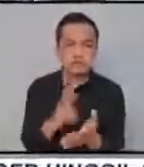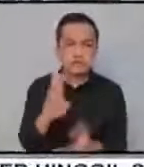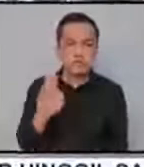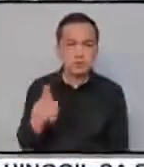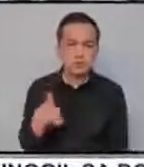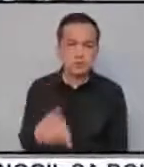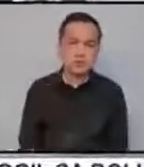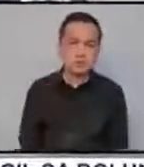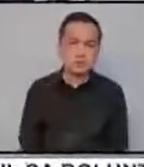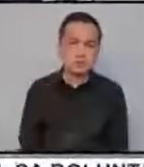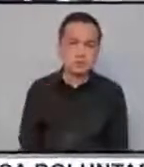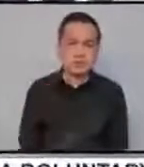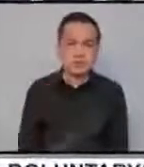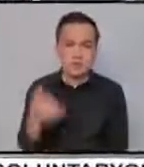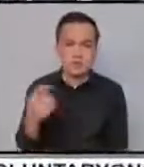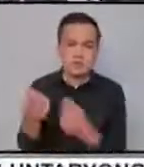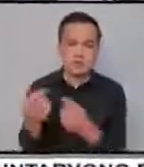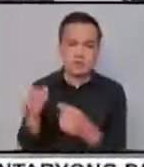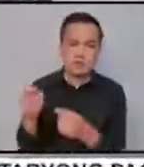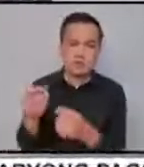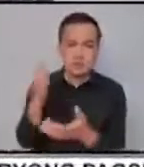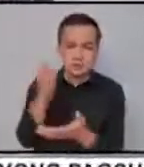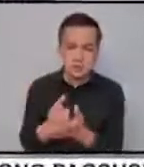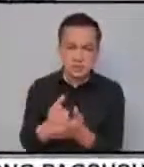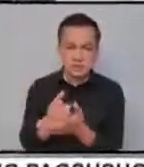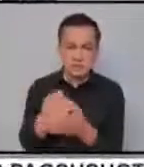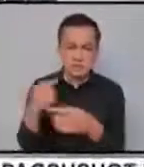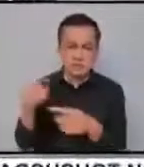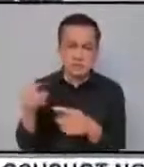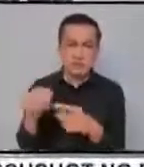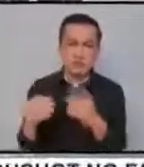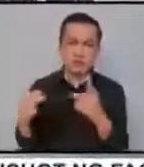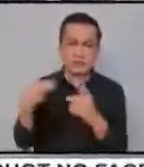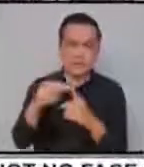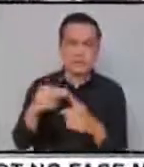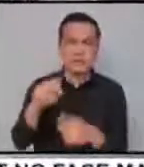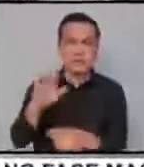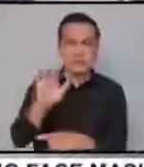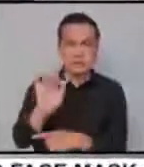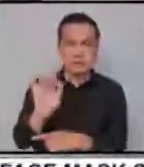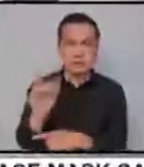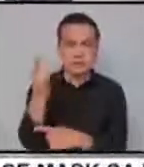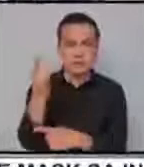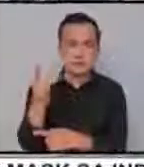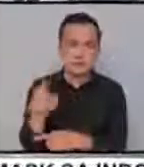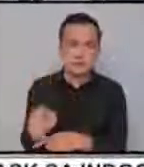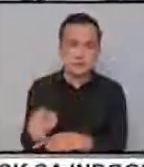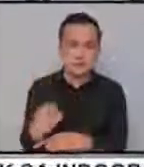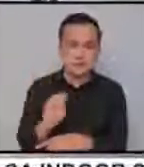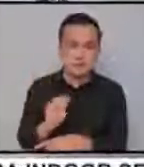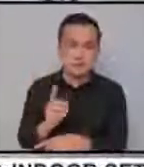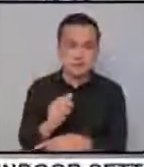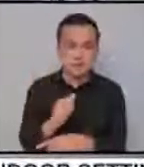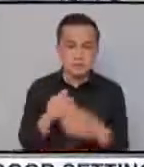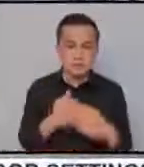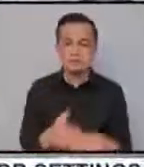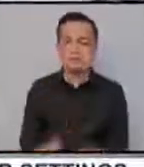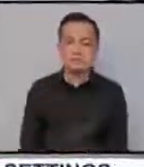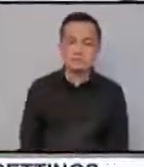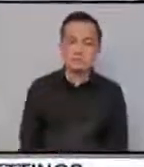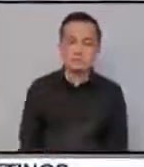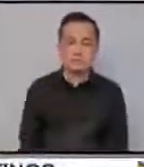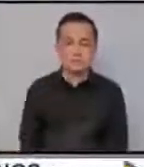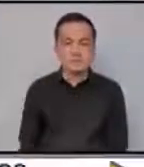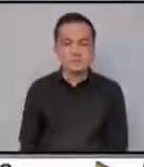sa sinasagawang stop and go scheme hanggang alas 8 ng umaga sa pangunahan ng DPOS at ng MMDA. No? So once green and going naman